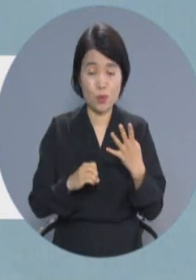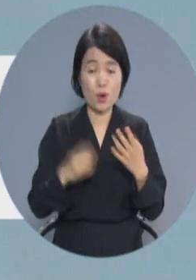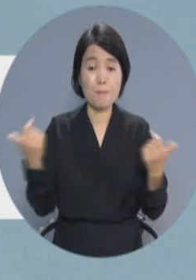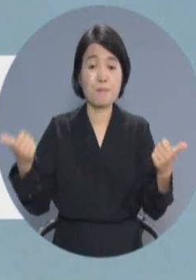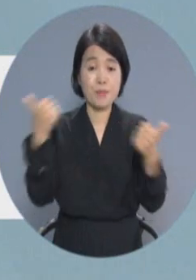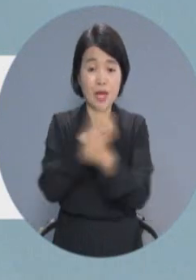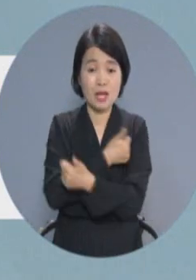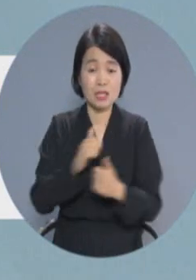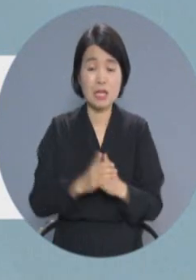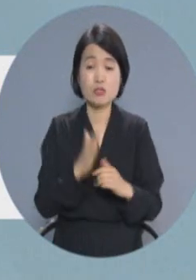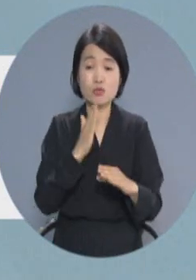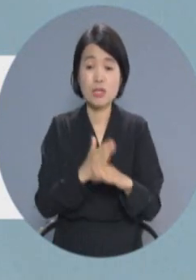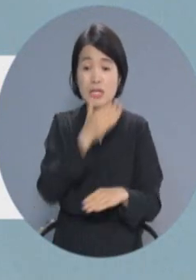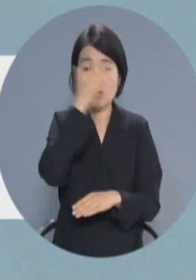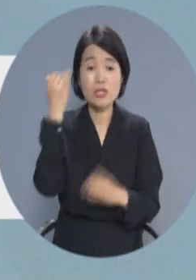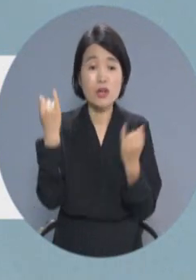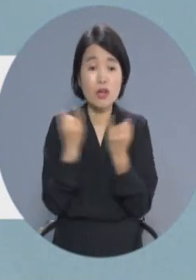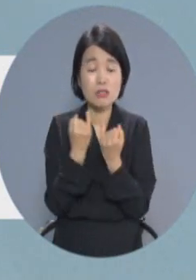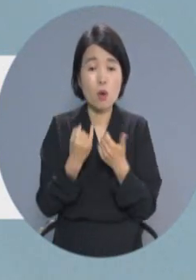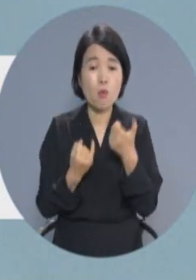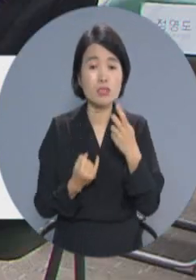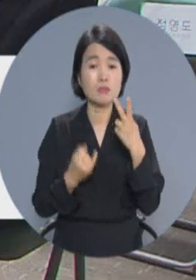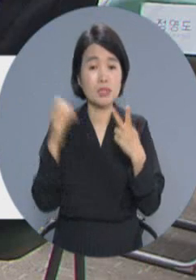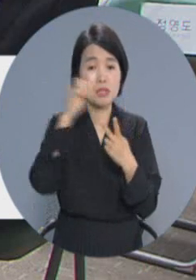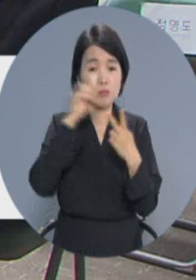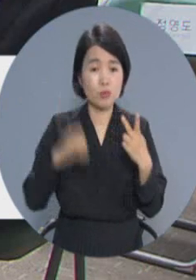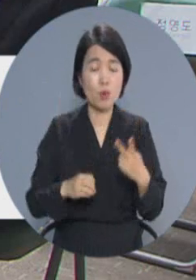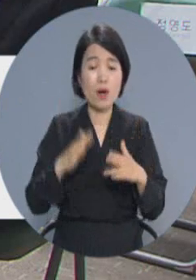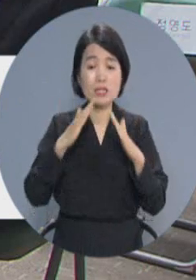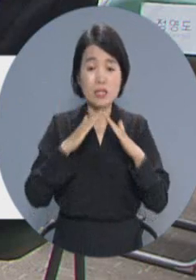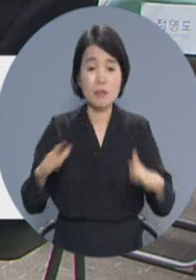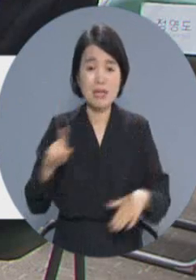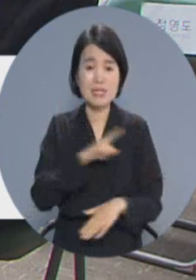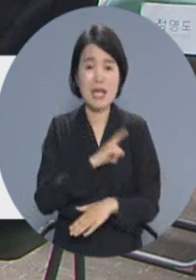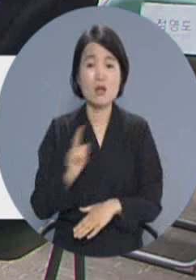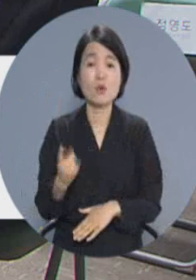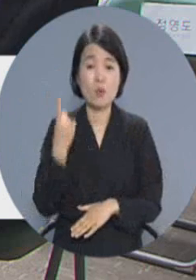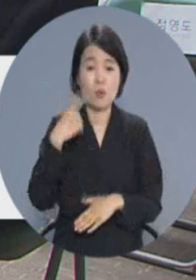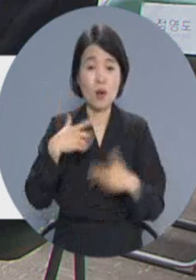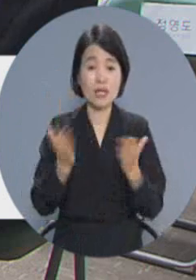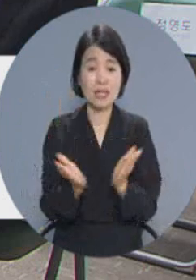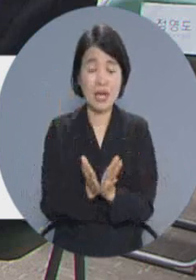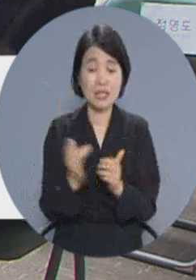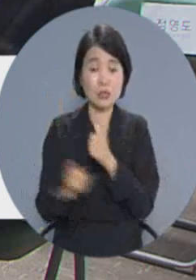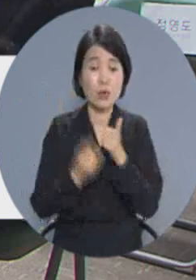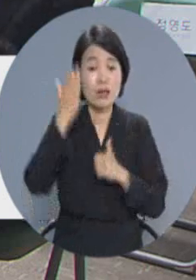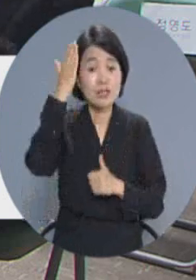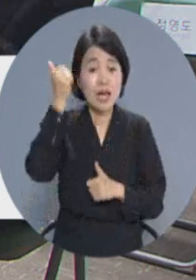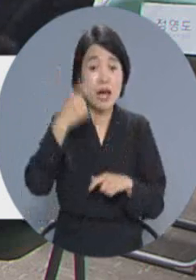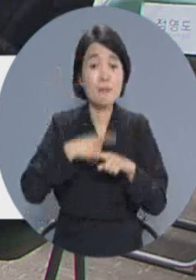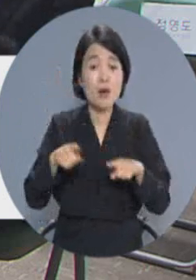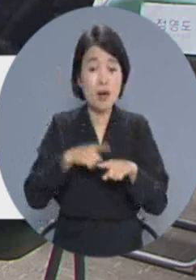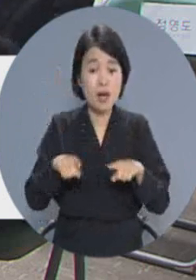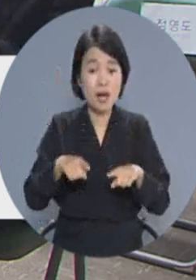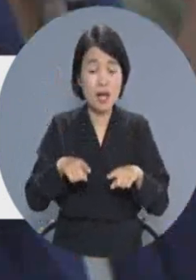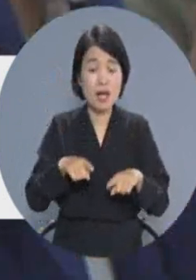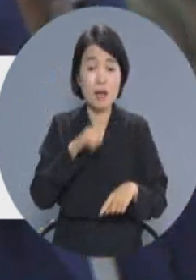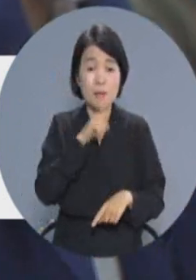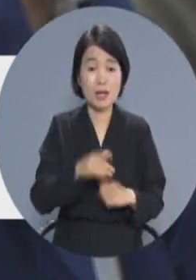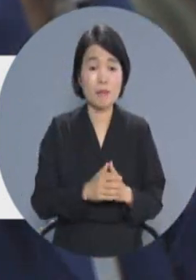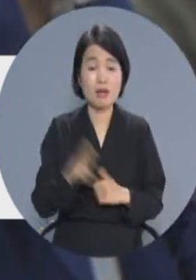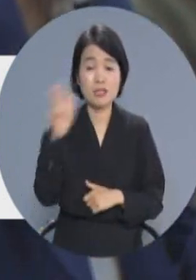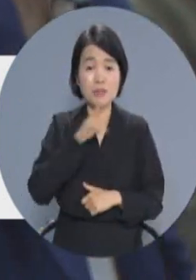했고 그중에 청년 여성이 52%, 전남에서 가장 높고 우리 도당위원장님 평가에